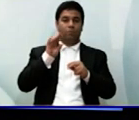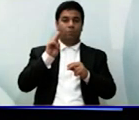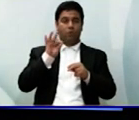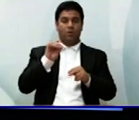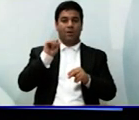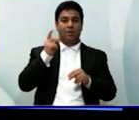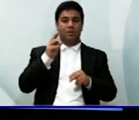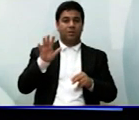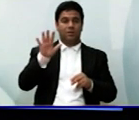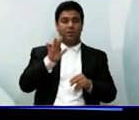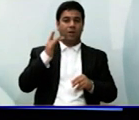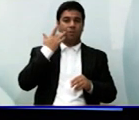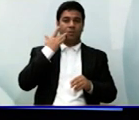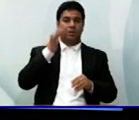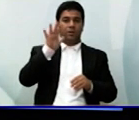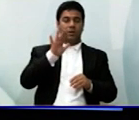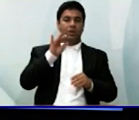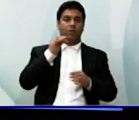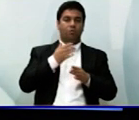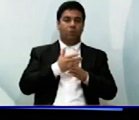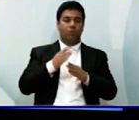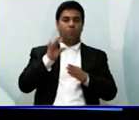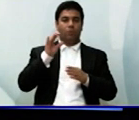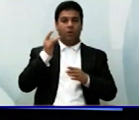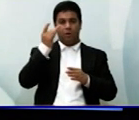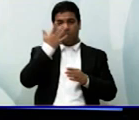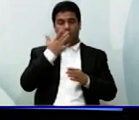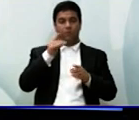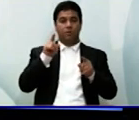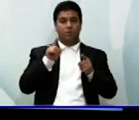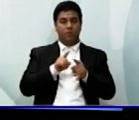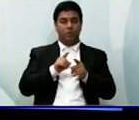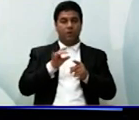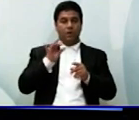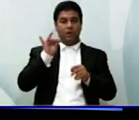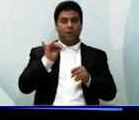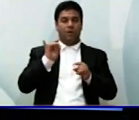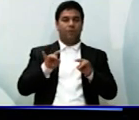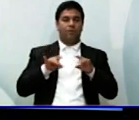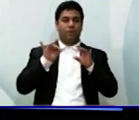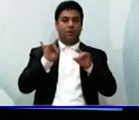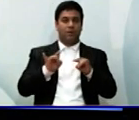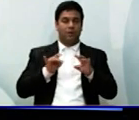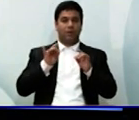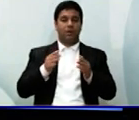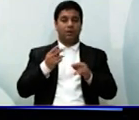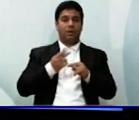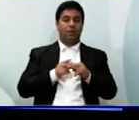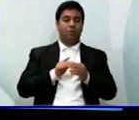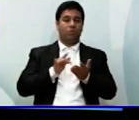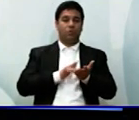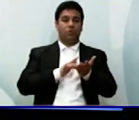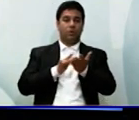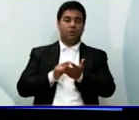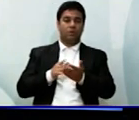Азии, Америке, а позднее по Африке и Австралии. Это